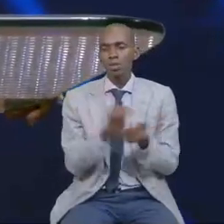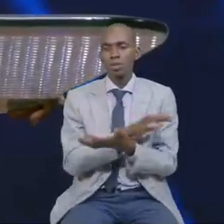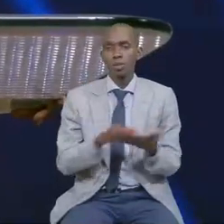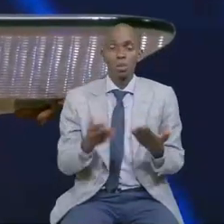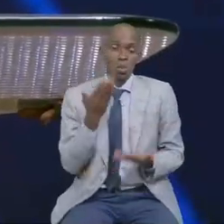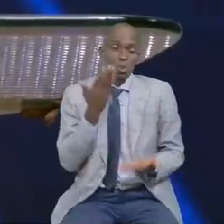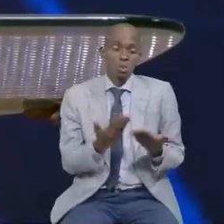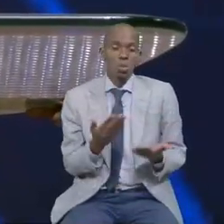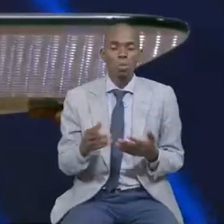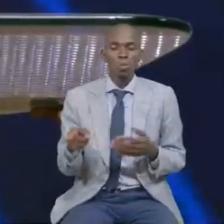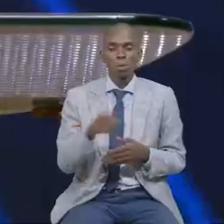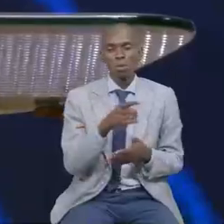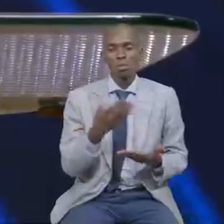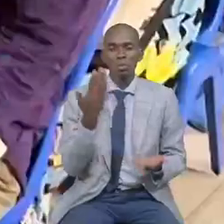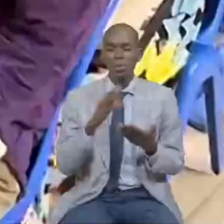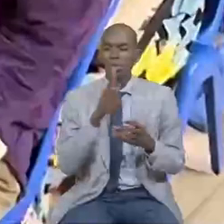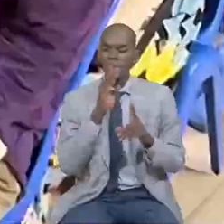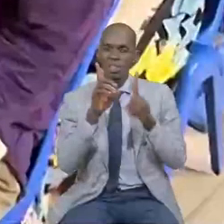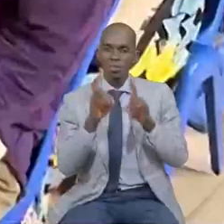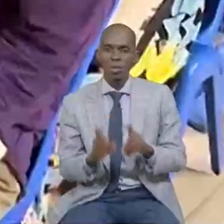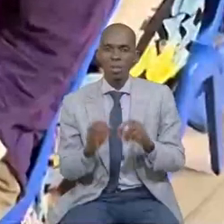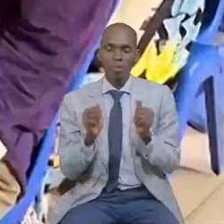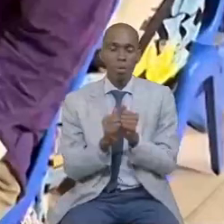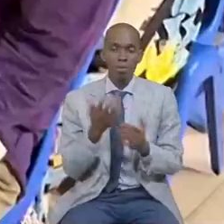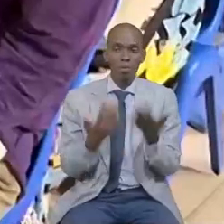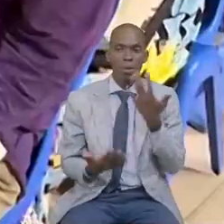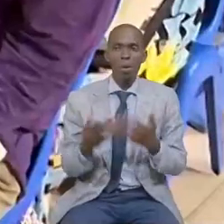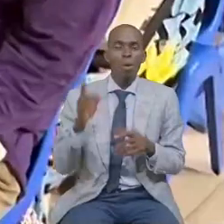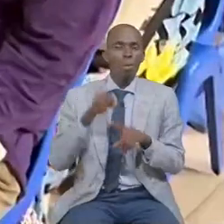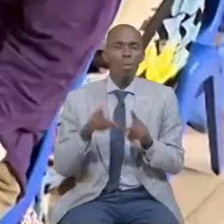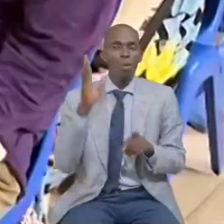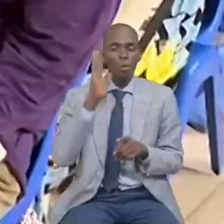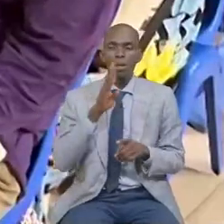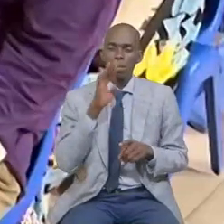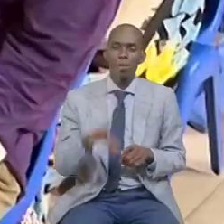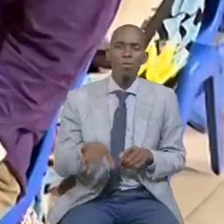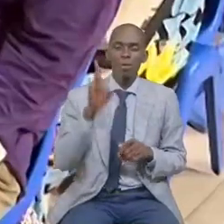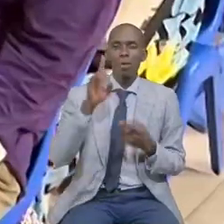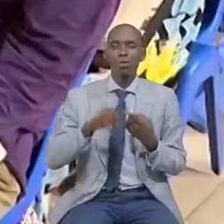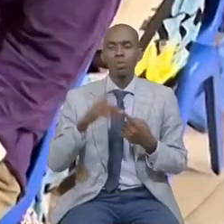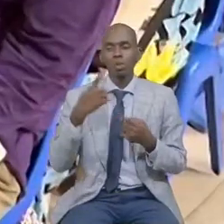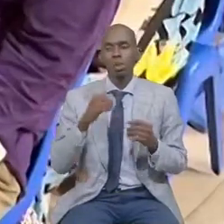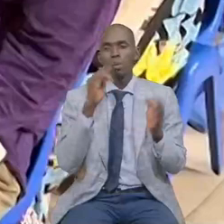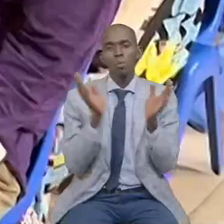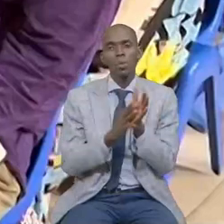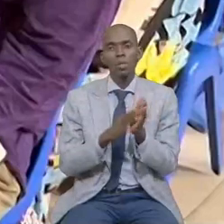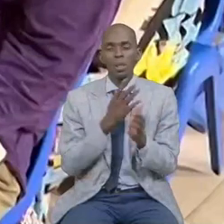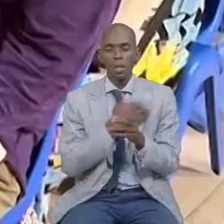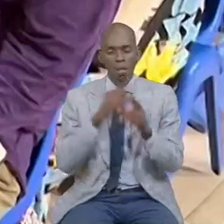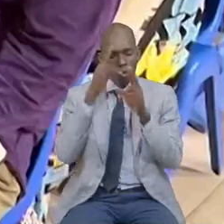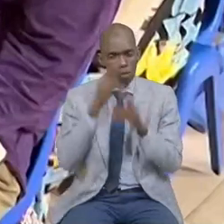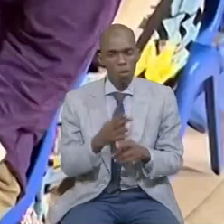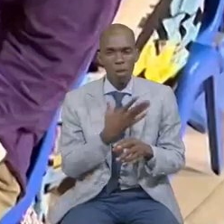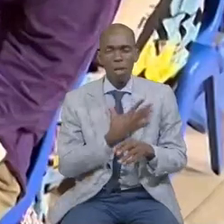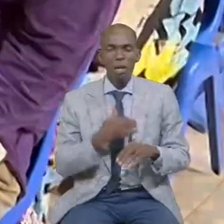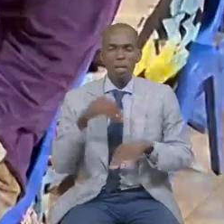par le feu, ait pour résultat la louange, la gloire et l'honneur